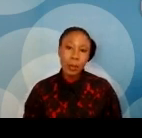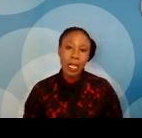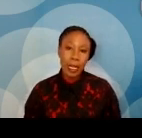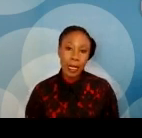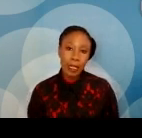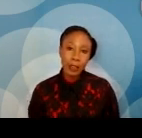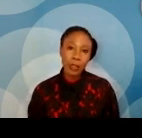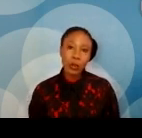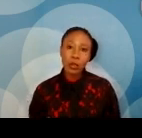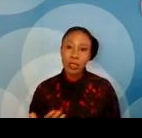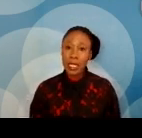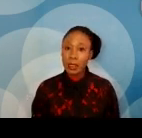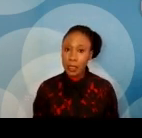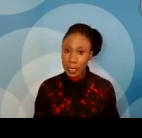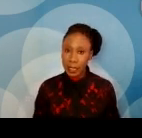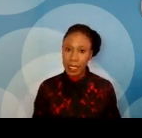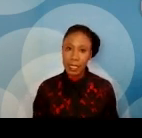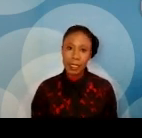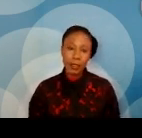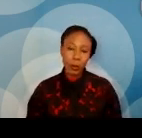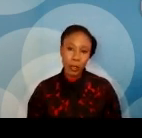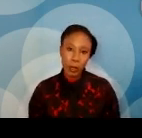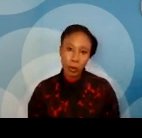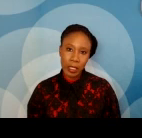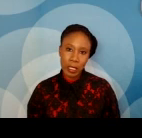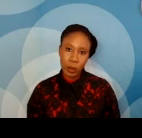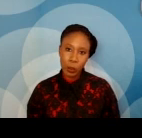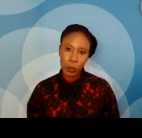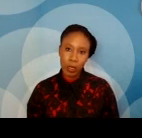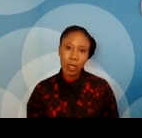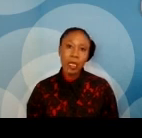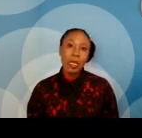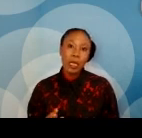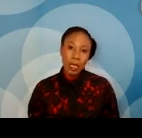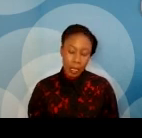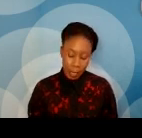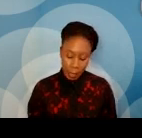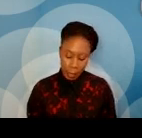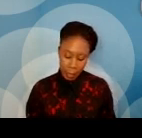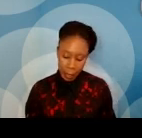att kvinnor som satt i ledningen i olika organisationer